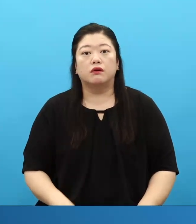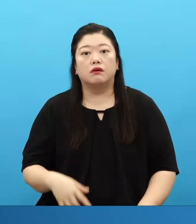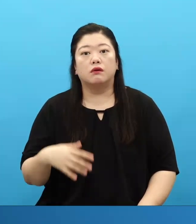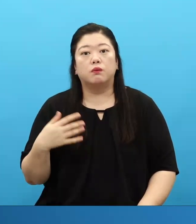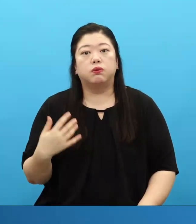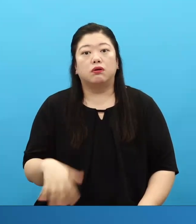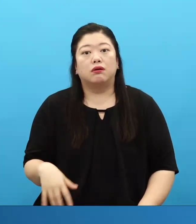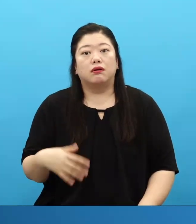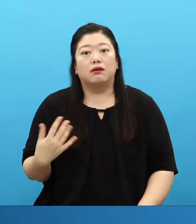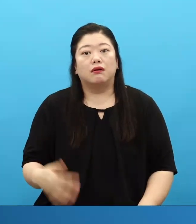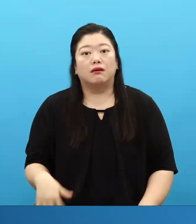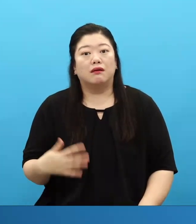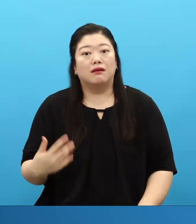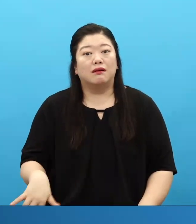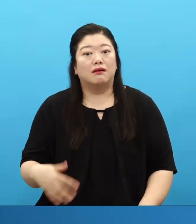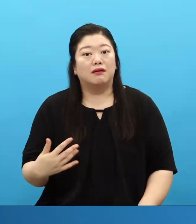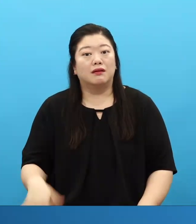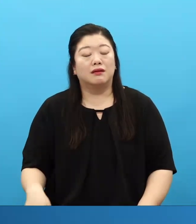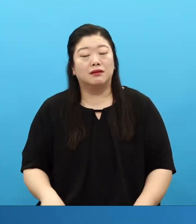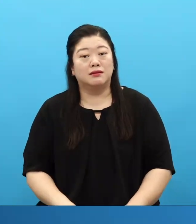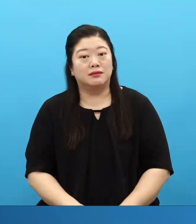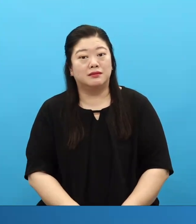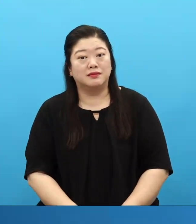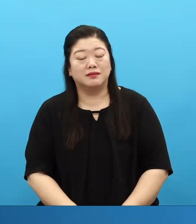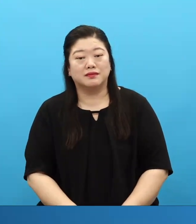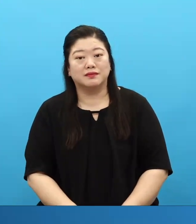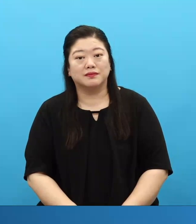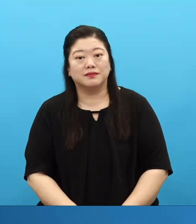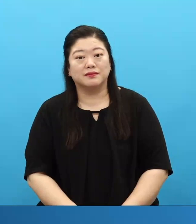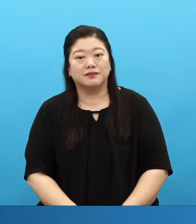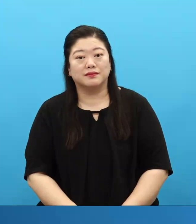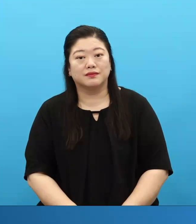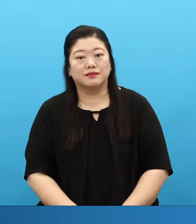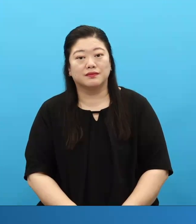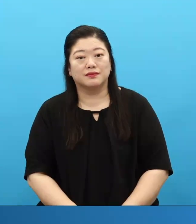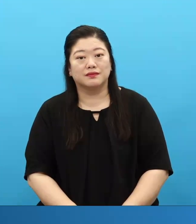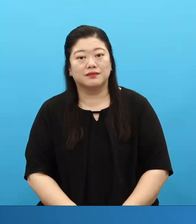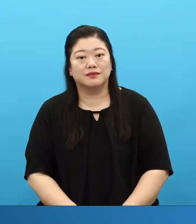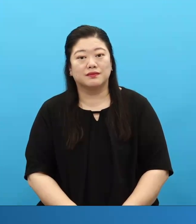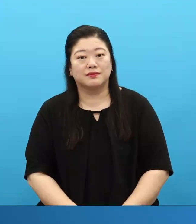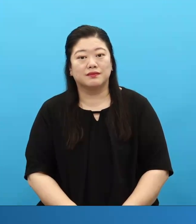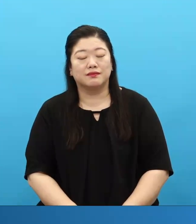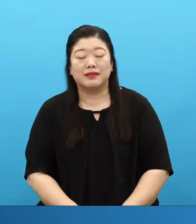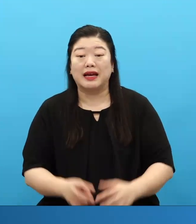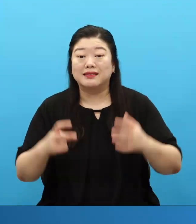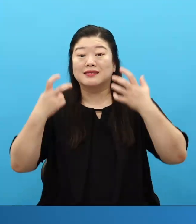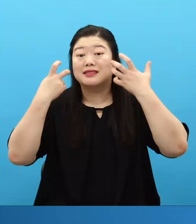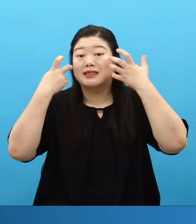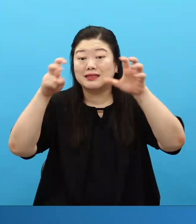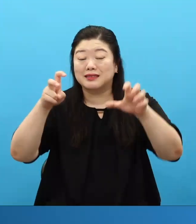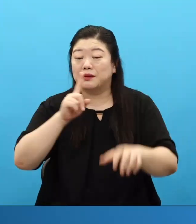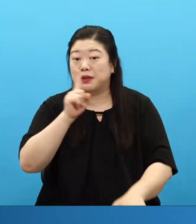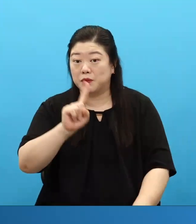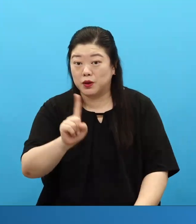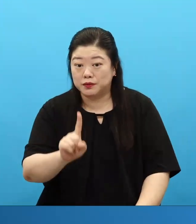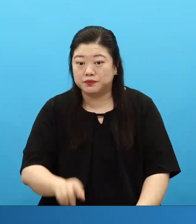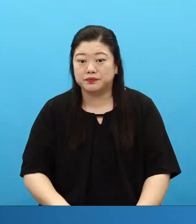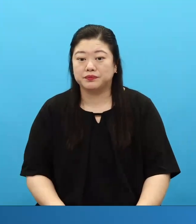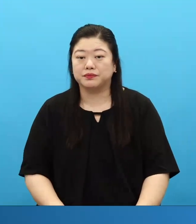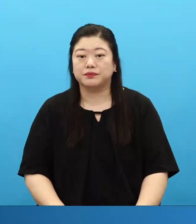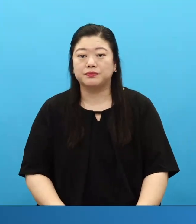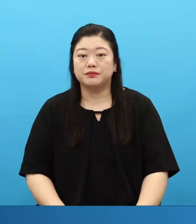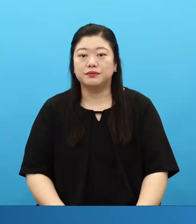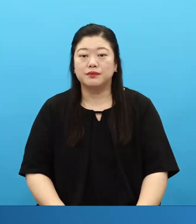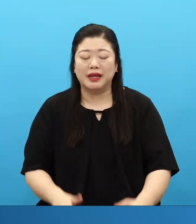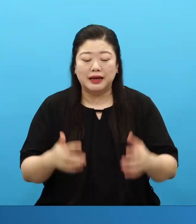증거되었습니다. And so we see that kind of evidence here. 지금 이때를 위하여 네가 있는 거 아니냐?